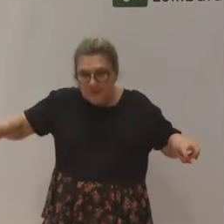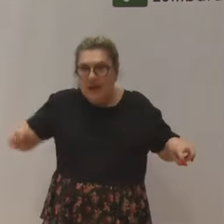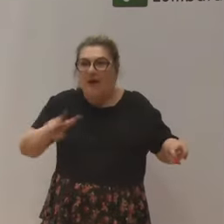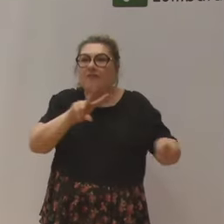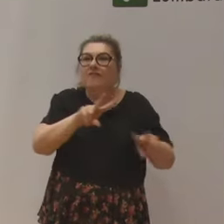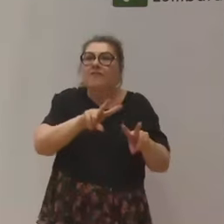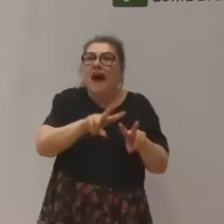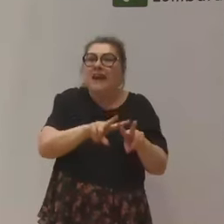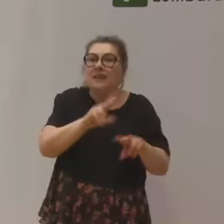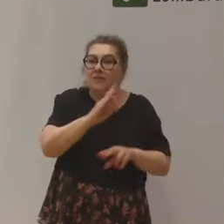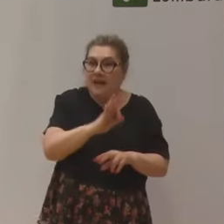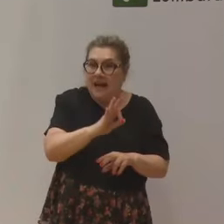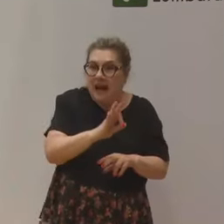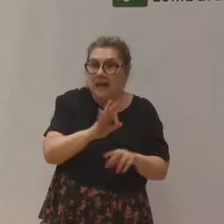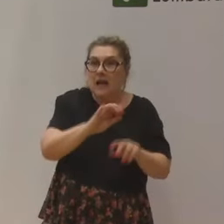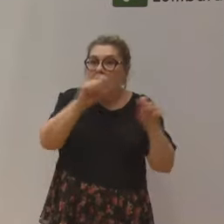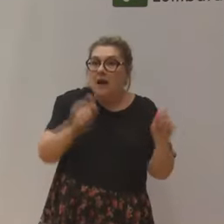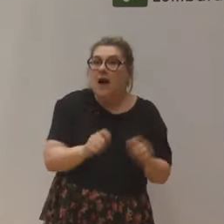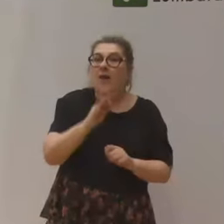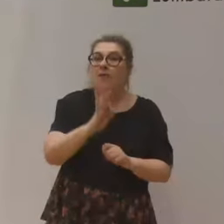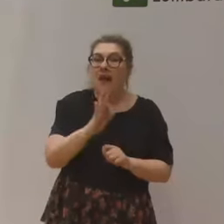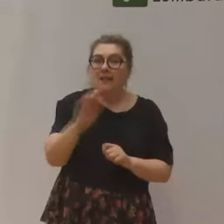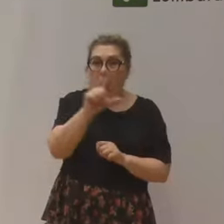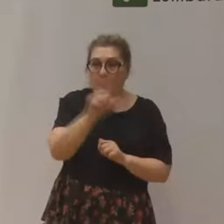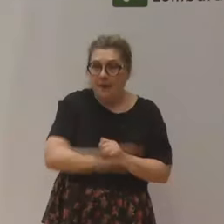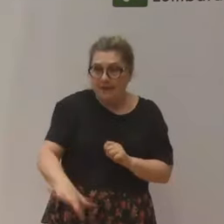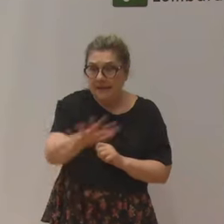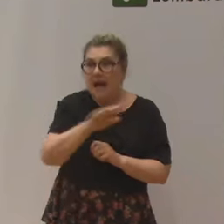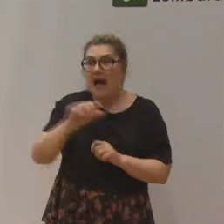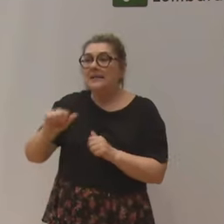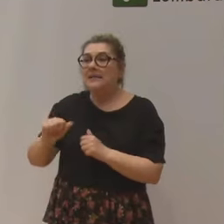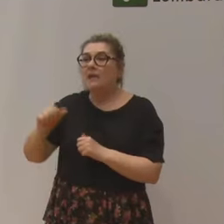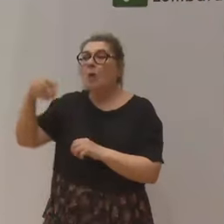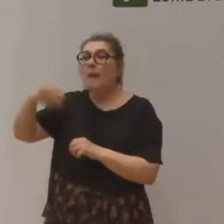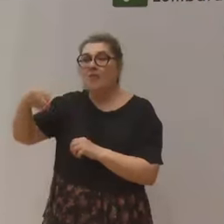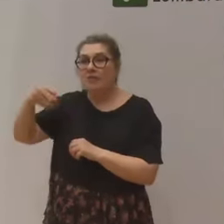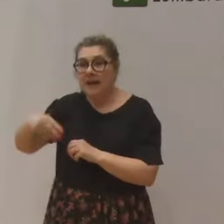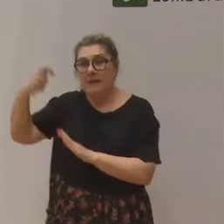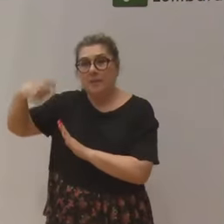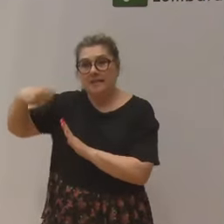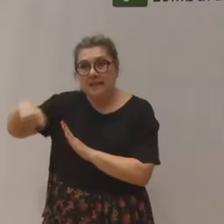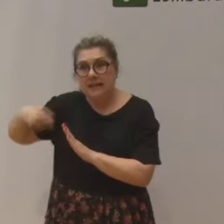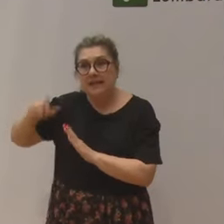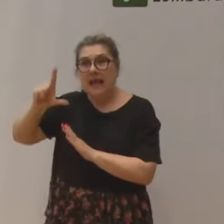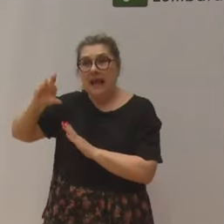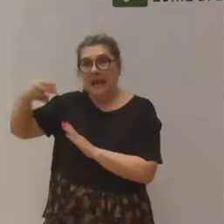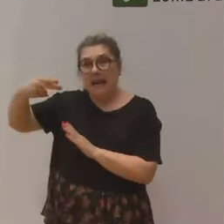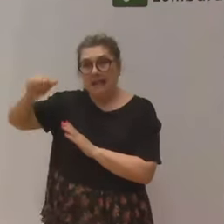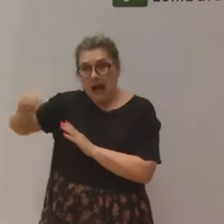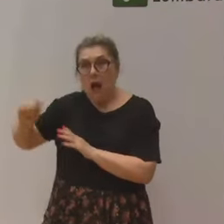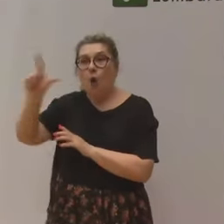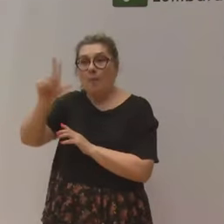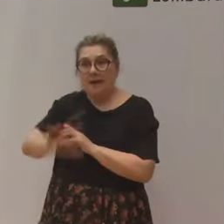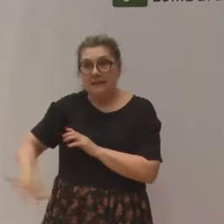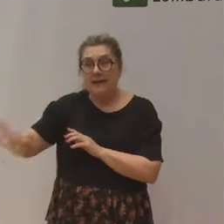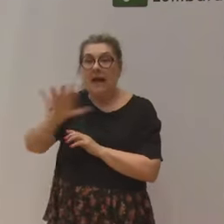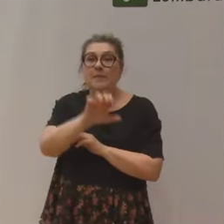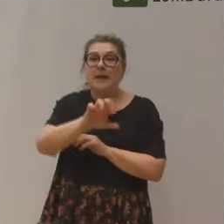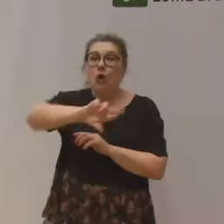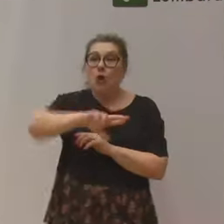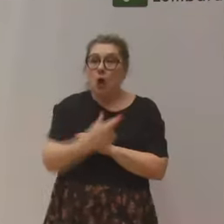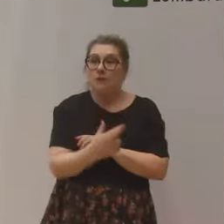Walter Ferrari, presidente di Fund Lombardia. Alessandro Manfredi, presidente di Leda Lombardia, Emilio